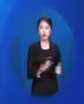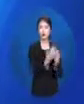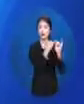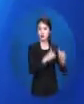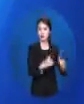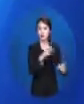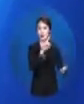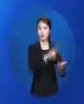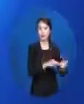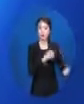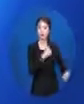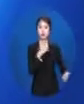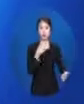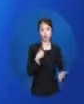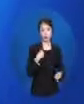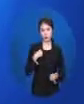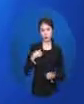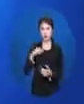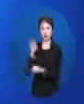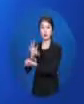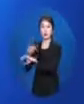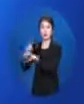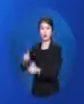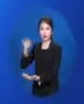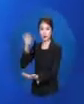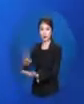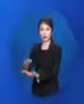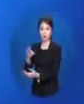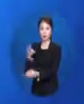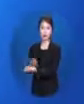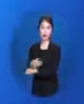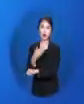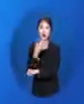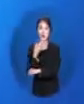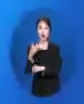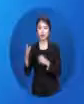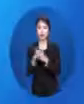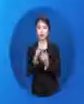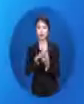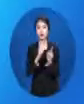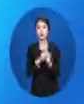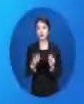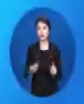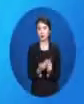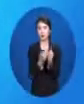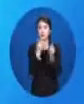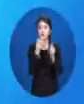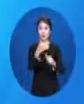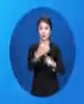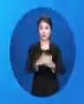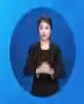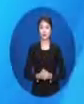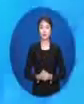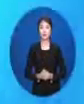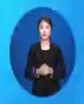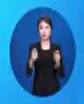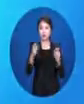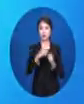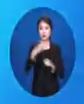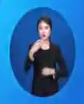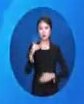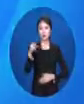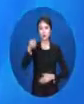제값을 받고 팔아서 좋고 소비자는 저렴한 가격에 구입할 수 있어 서로 상생할 수 있을 것으로 보이는데요.